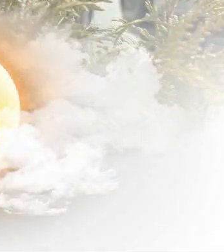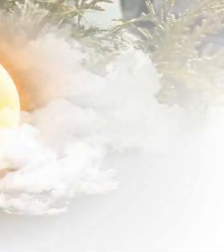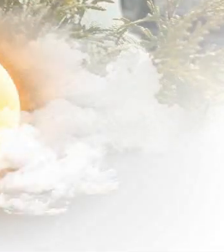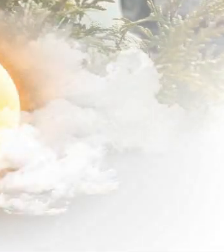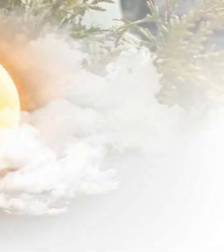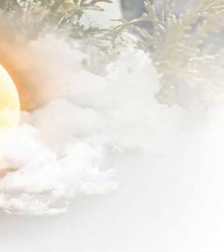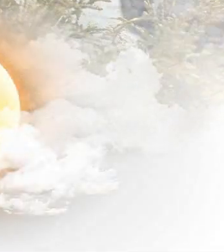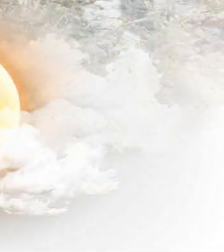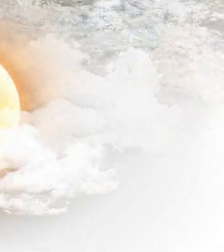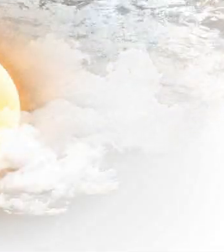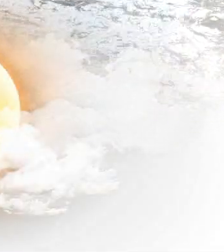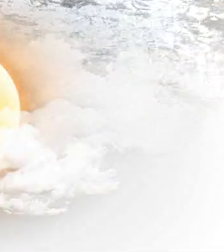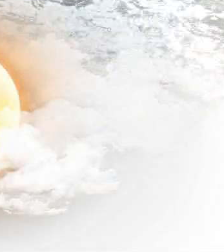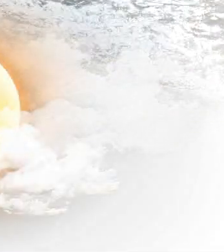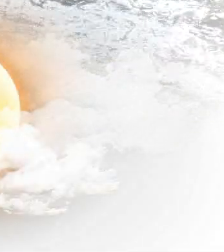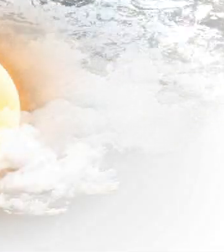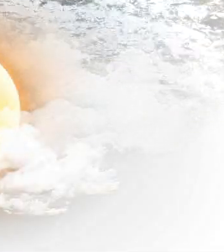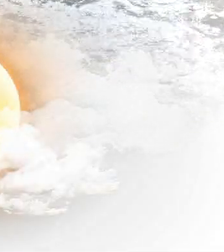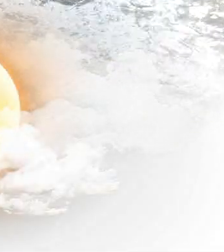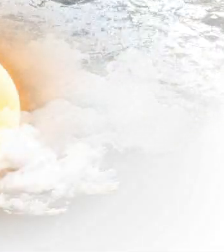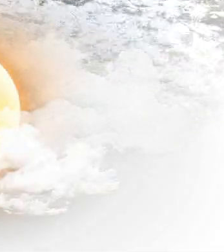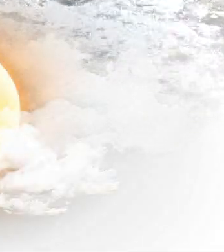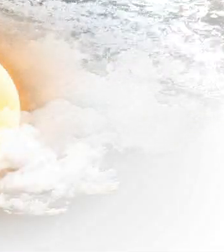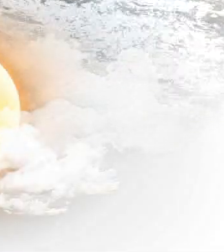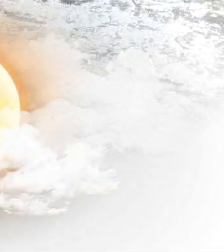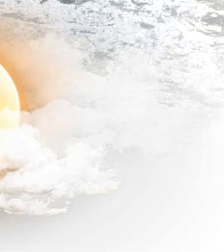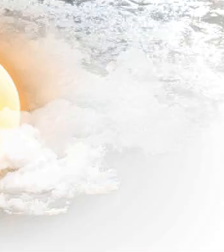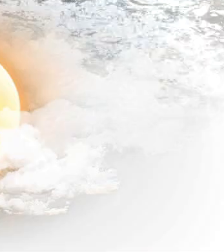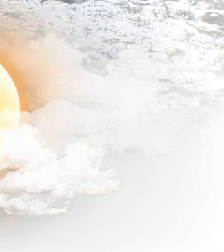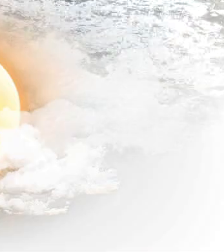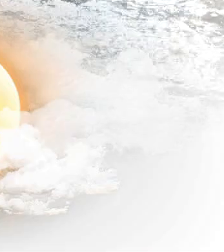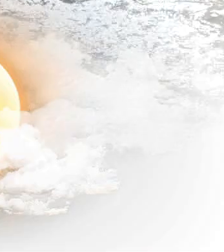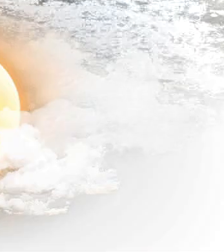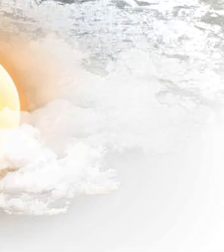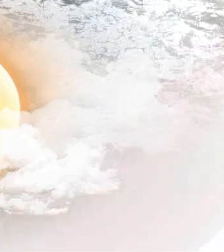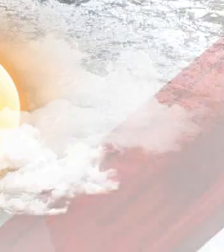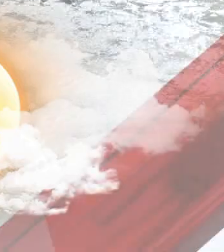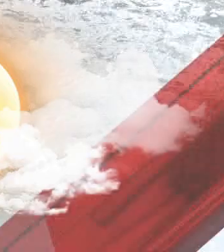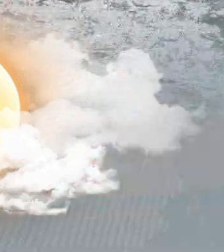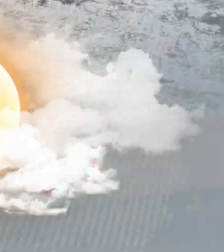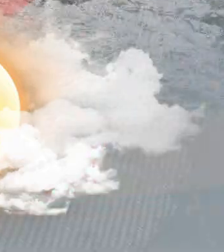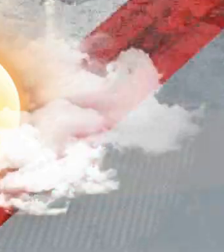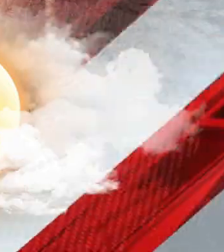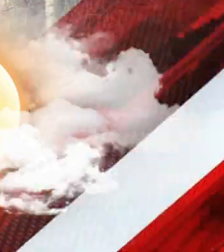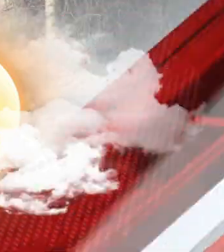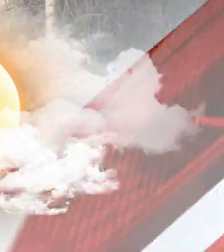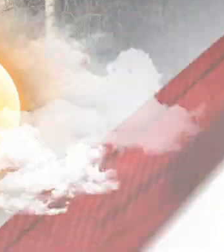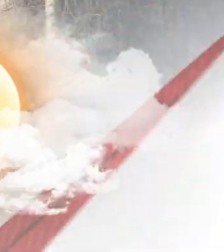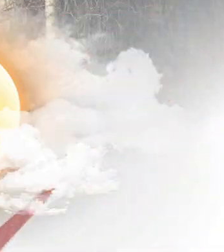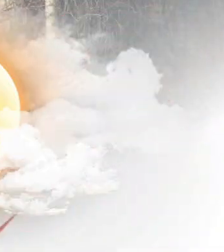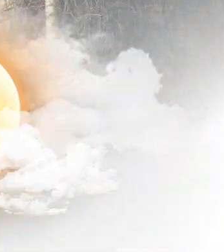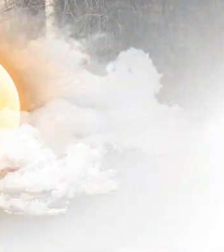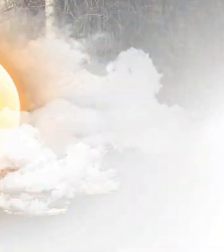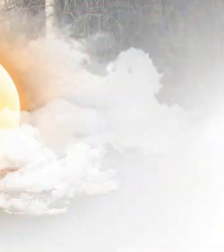У Дзятлаве і Карэлічах будзе каля 14 градусаў цяпла раніцай, да плюс 21 днём і да плюс